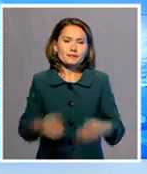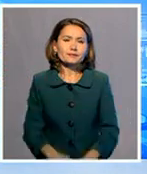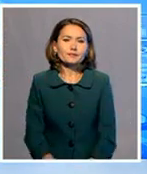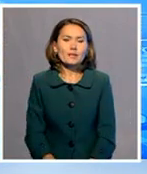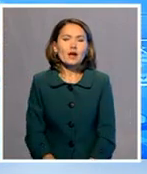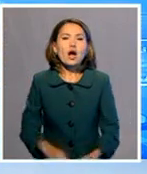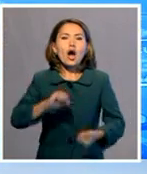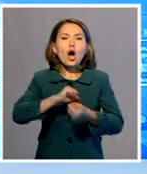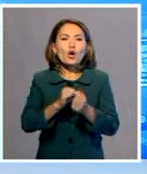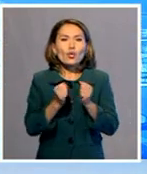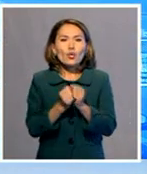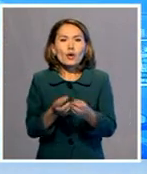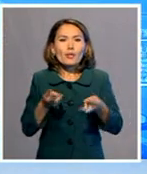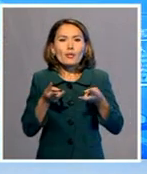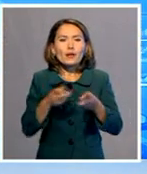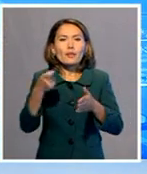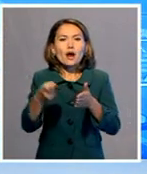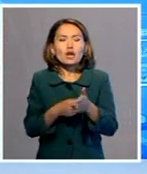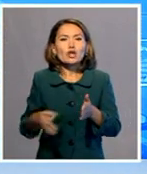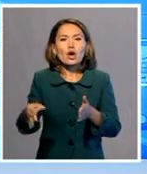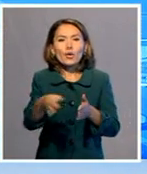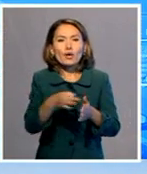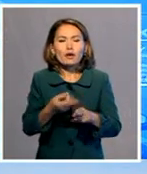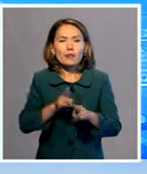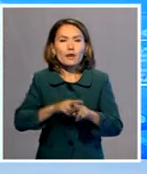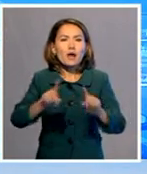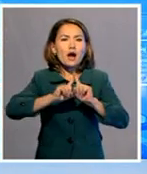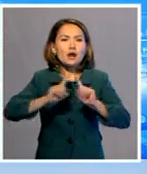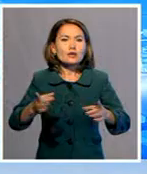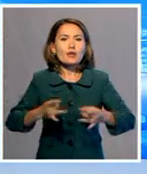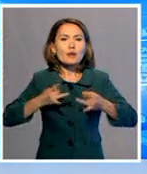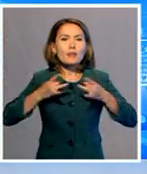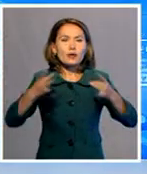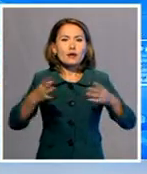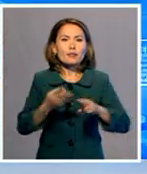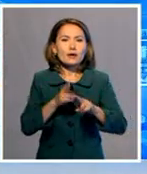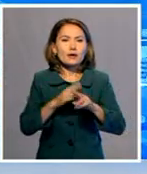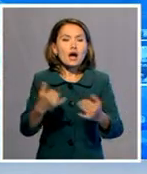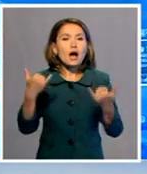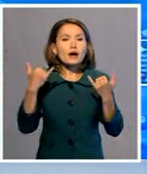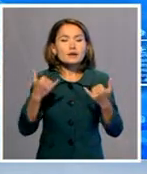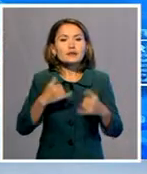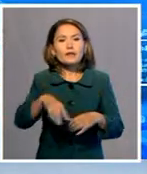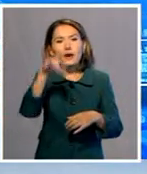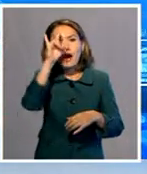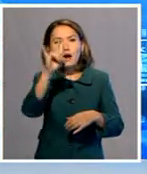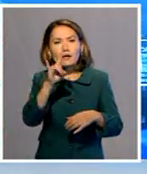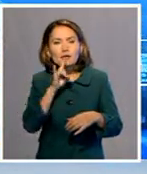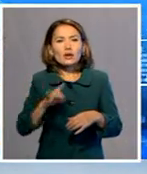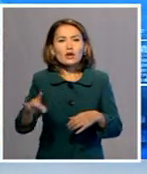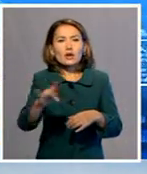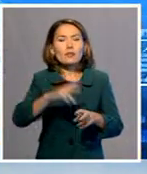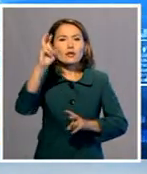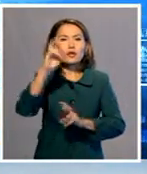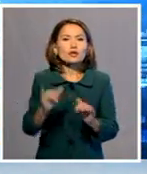Әсіресе көмір өндірісі дамыған Қарағанды облысында бұл кәсіптің алар орны ерекше. Өлкеміз ата жолын ұстанып келе жатқан кенші әулеттеріне кенде